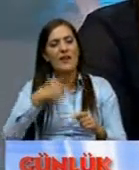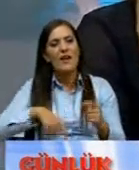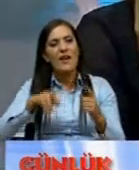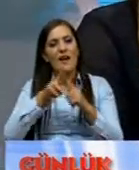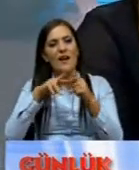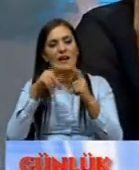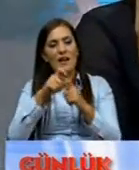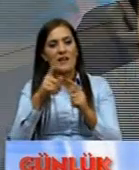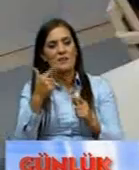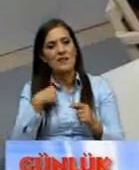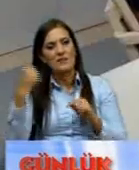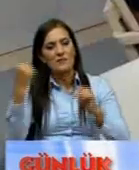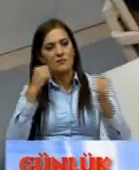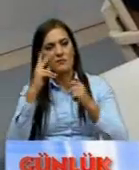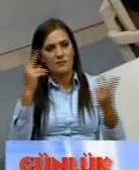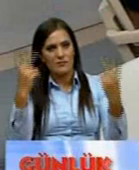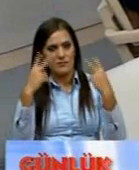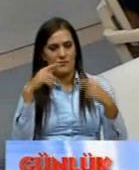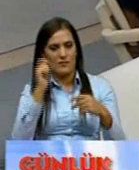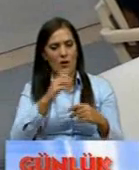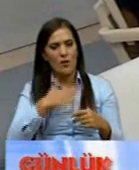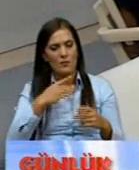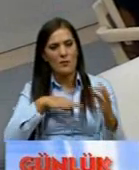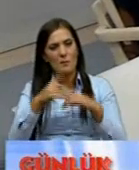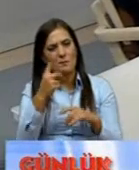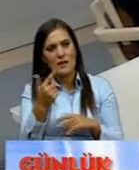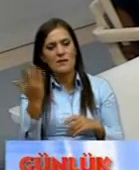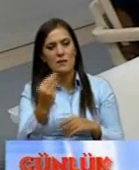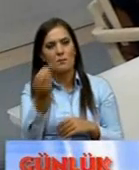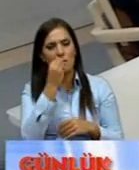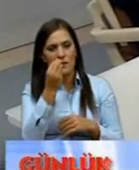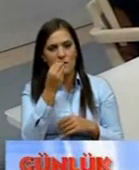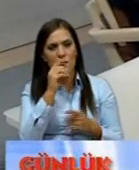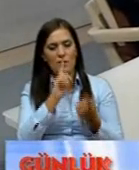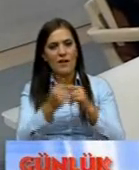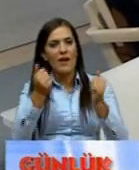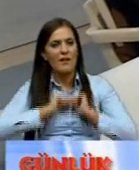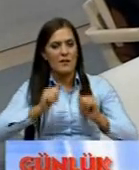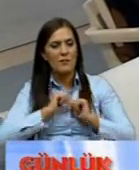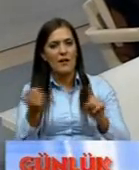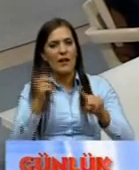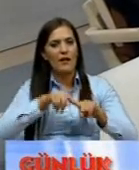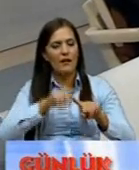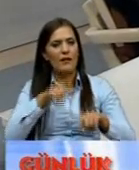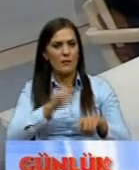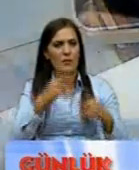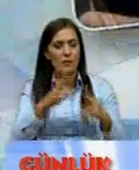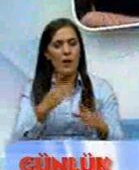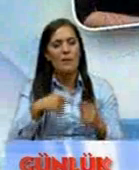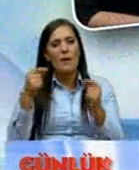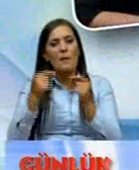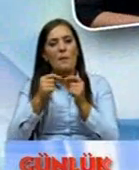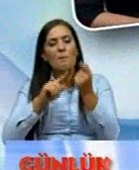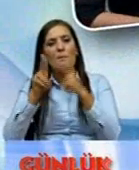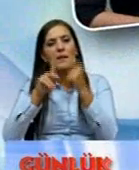kütlesi ön planda olduğu için biraz daha beslenme ve antrenmanla takviye edilebilir. Ama bikini